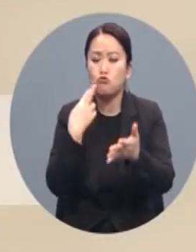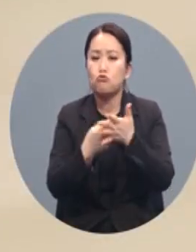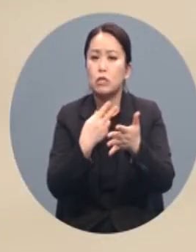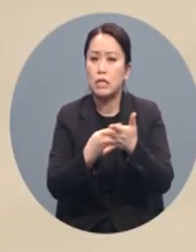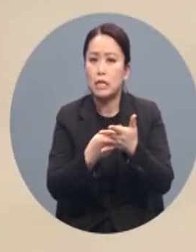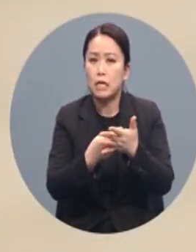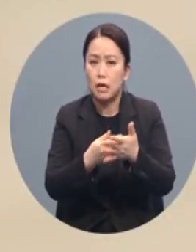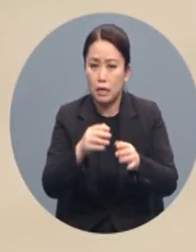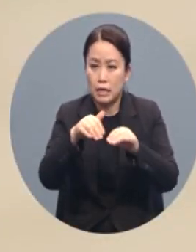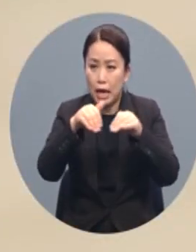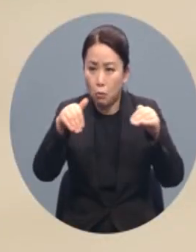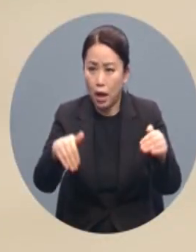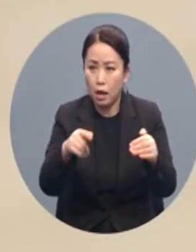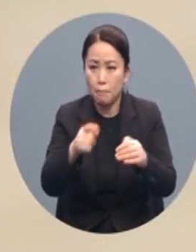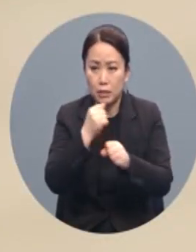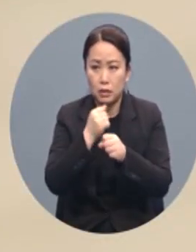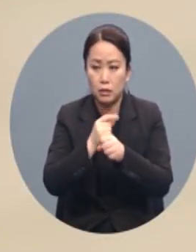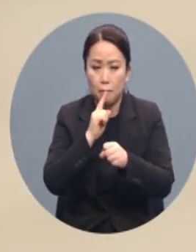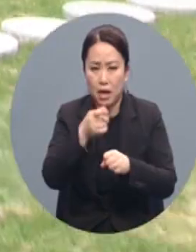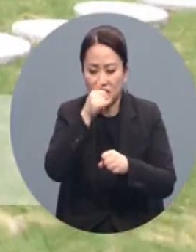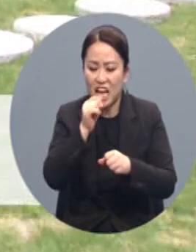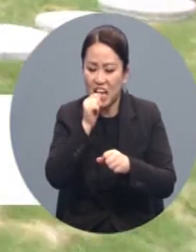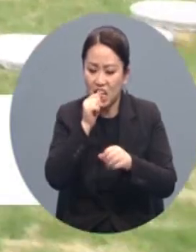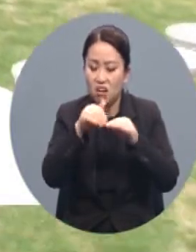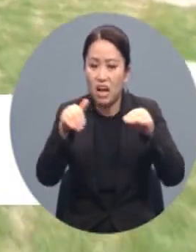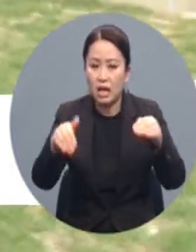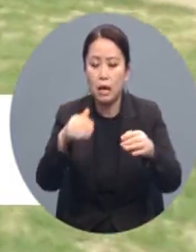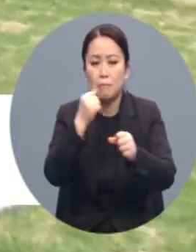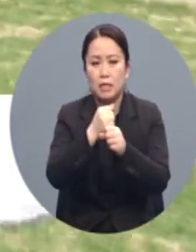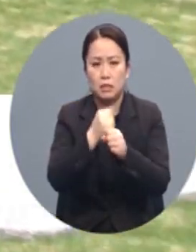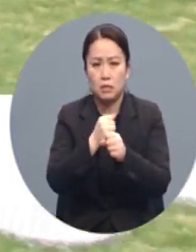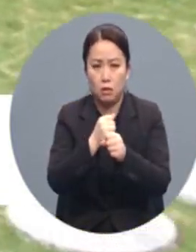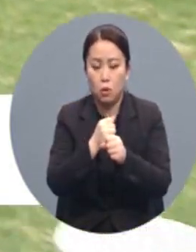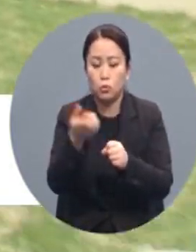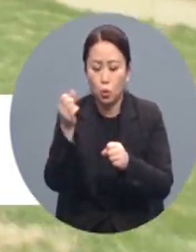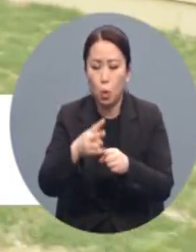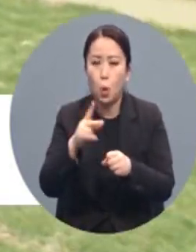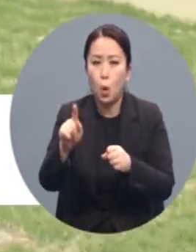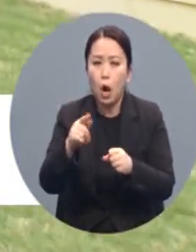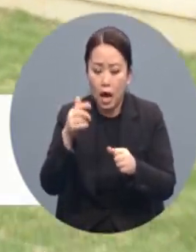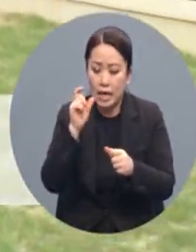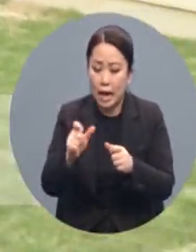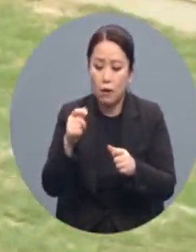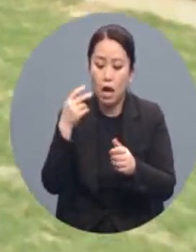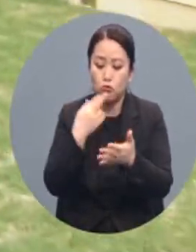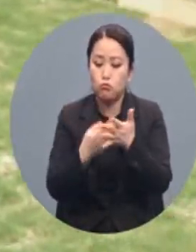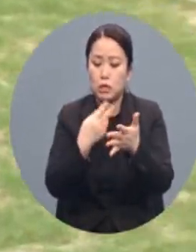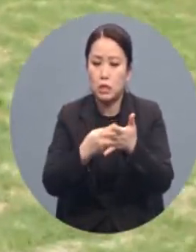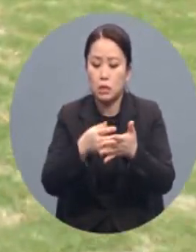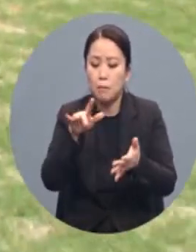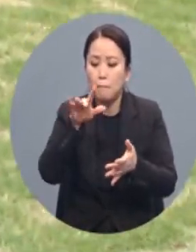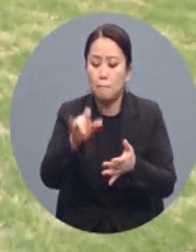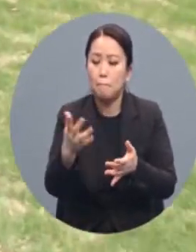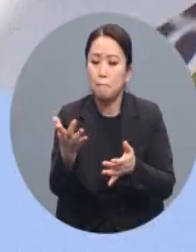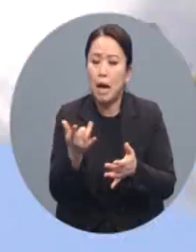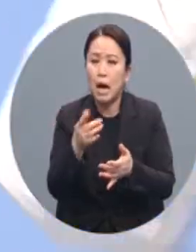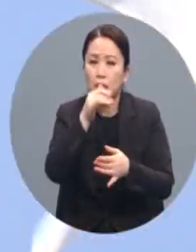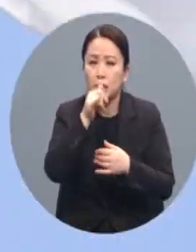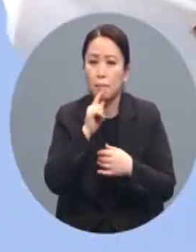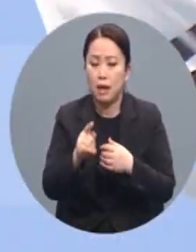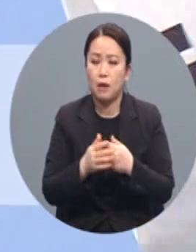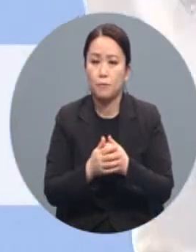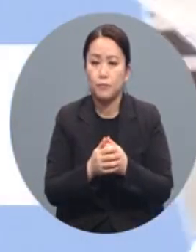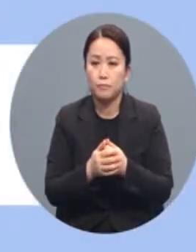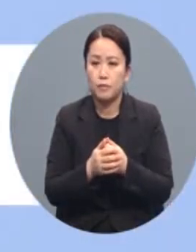시공도 빠졌습니다. 입주 예정자들이 민원을 제기하자 부산시가 시정명령을 내렸습니다.